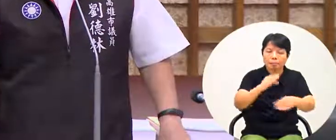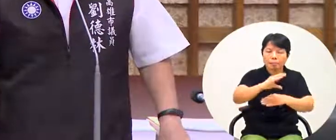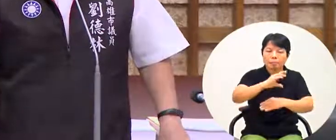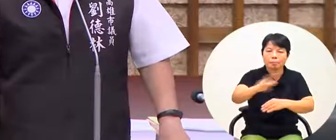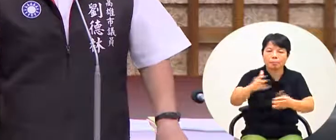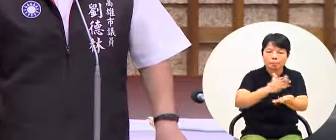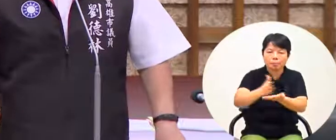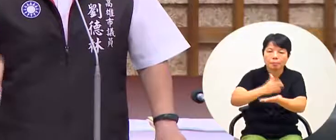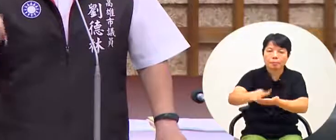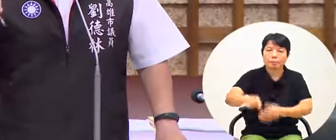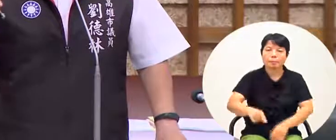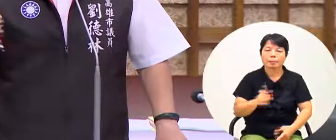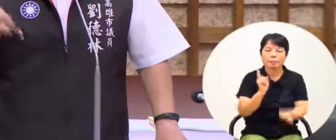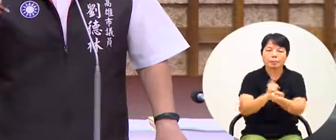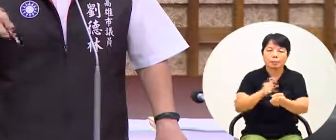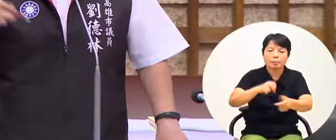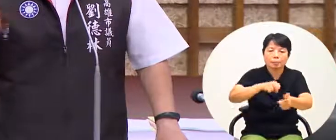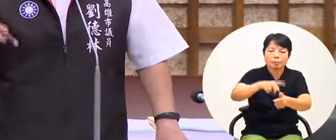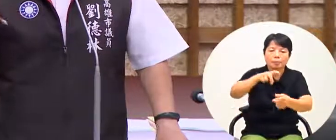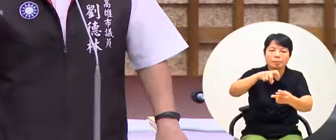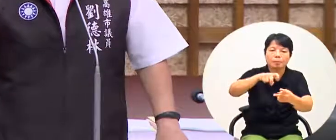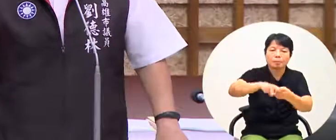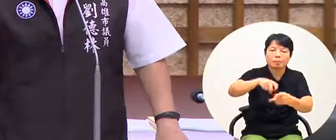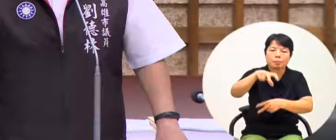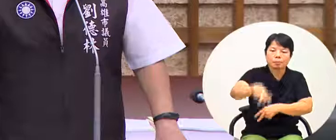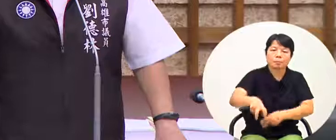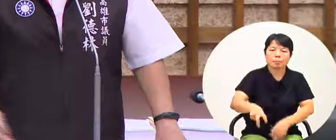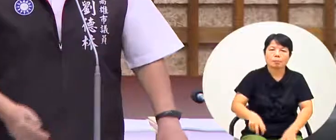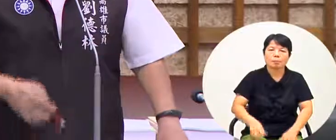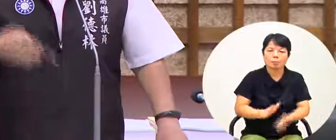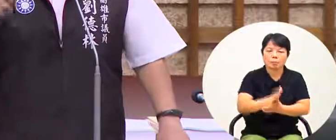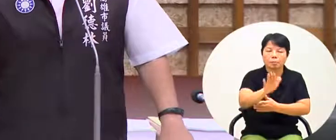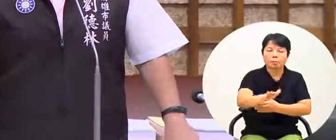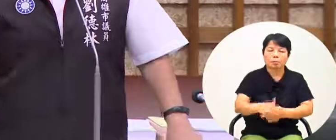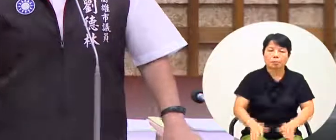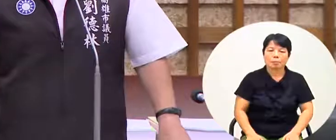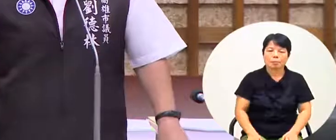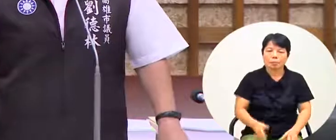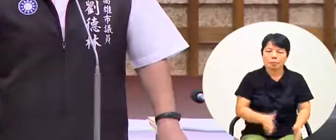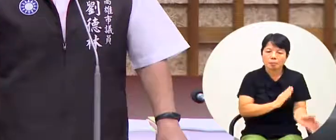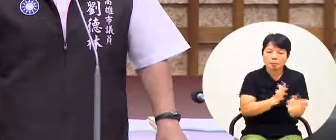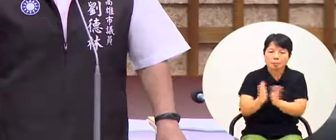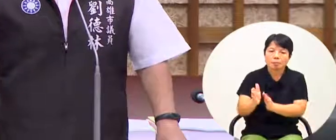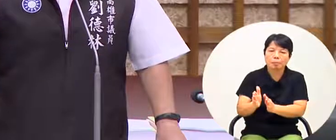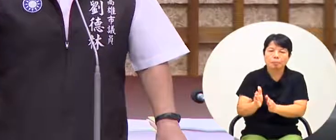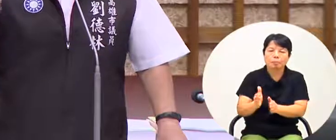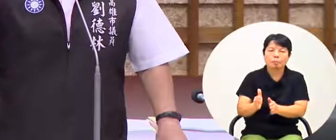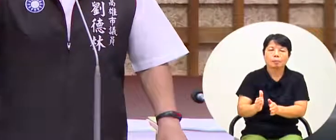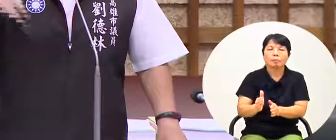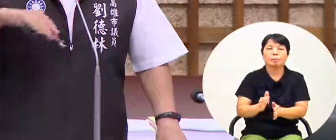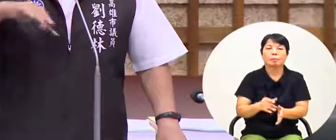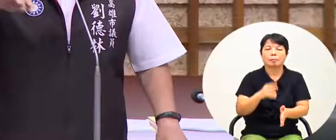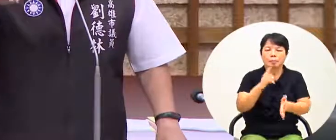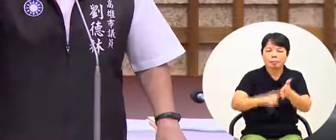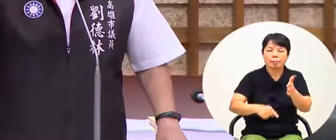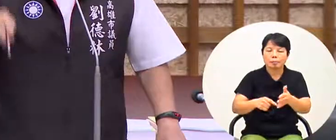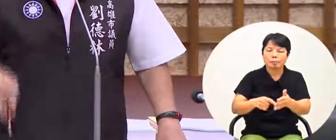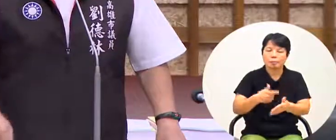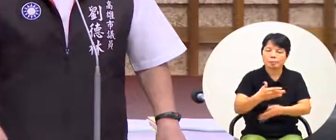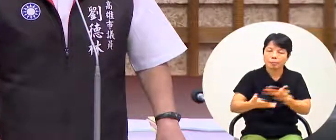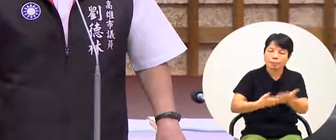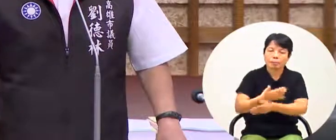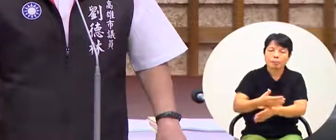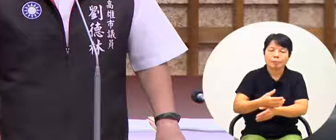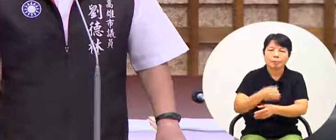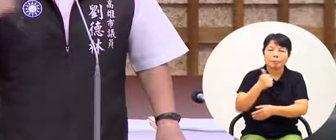工处未来会比较处理上面会比较更融这个融洽一点哦，也对于你整个的推动